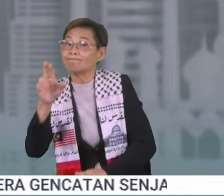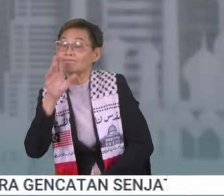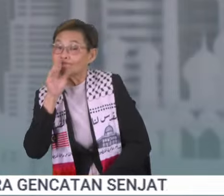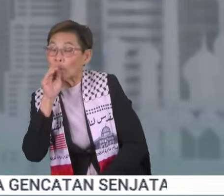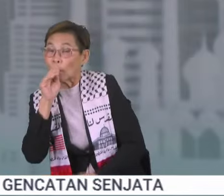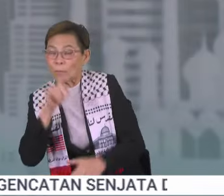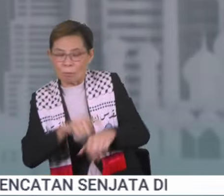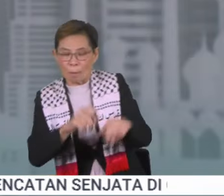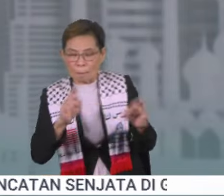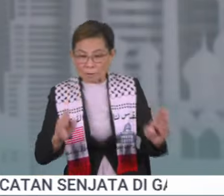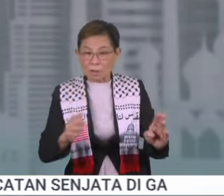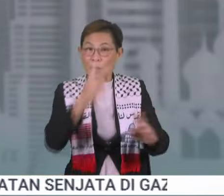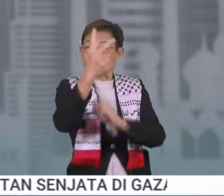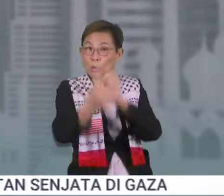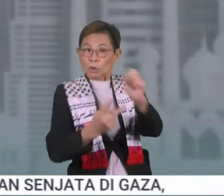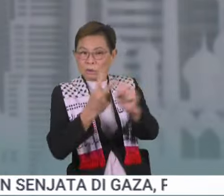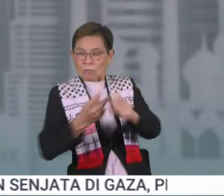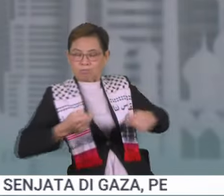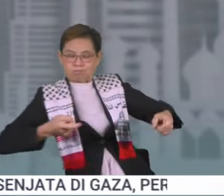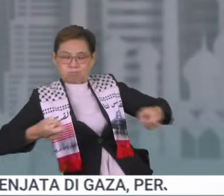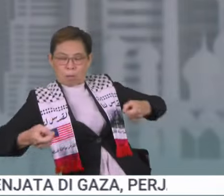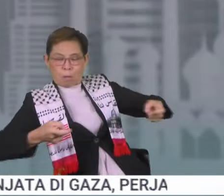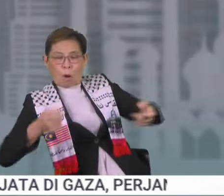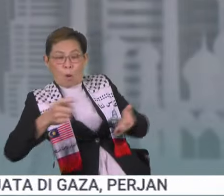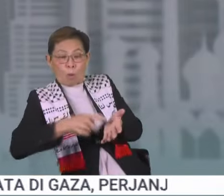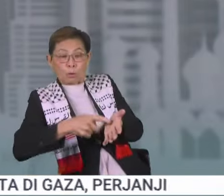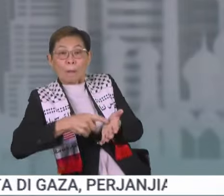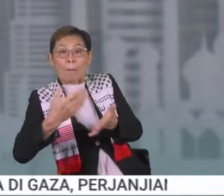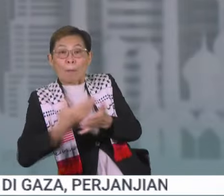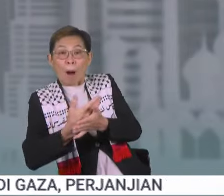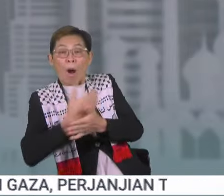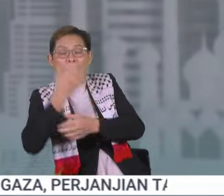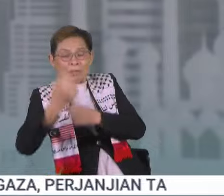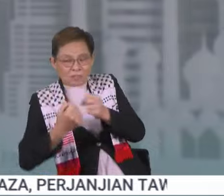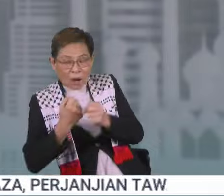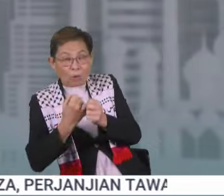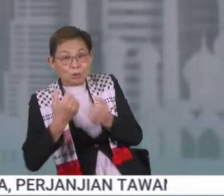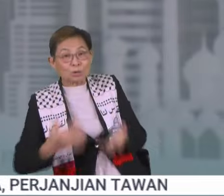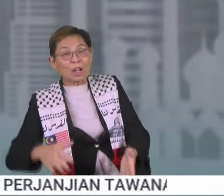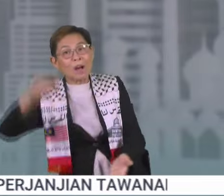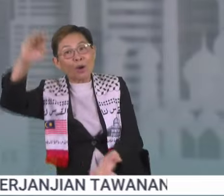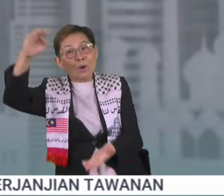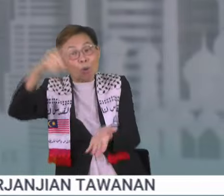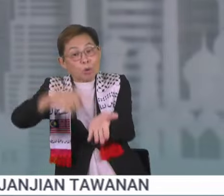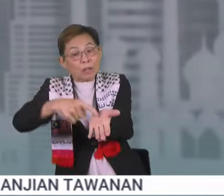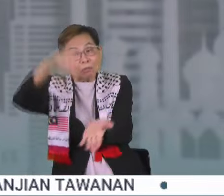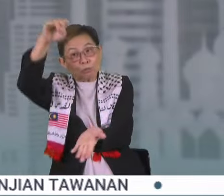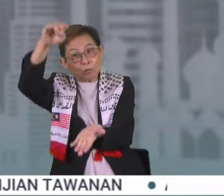berkata. Dalam tempoh 2 tahun mentadbir, hutang baharu tahunan telah berjaya